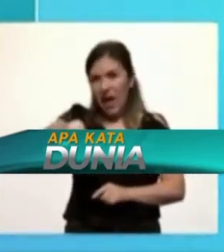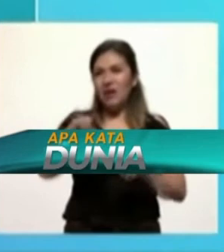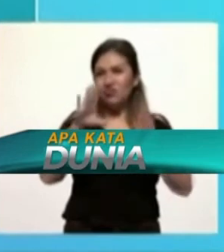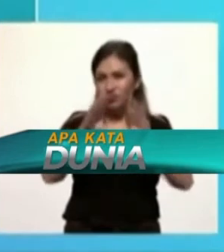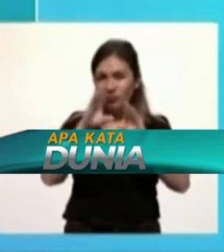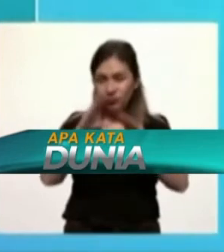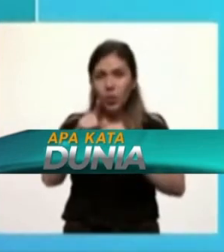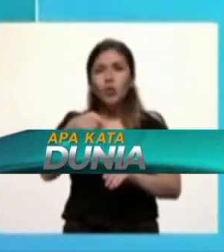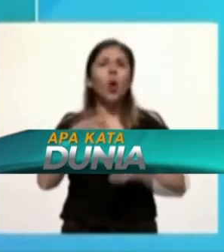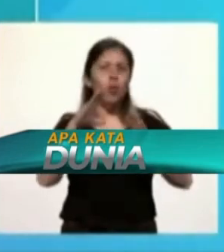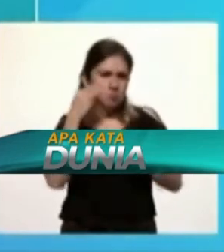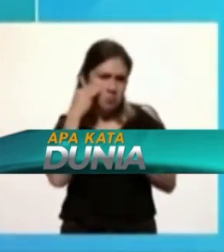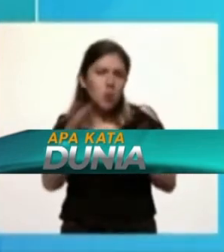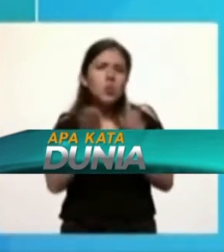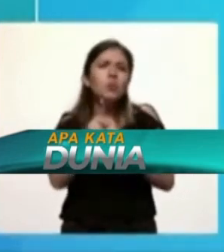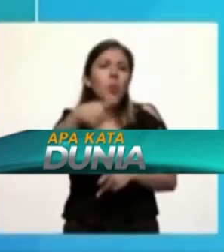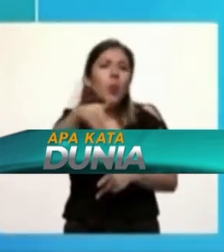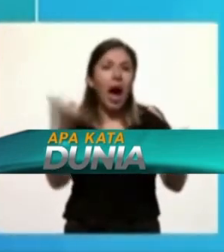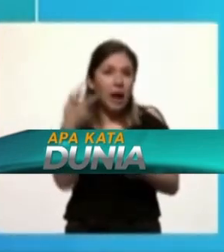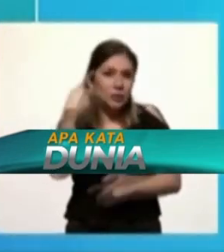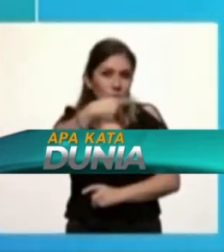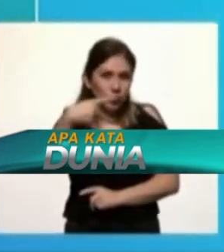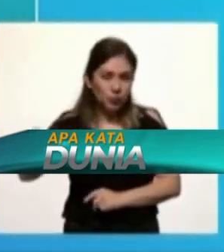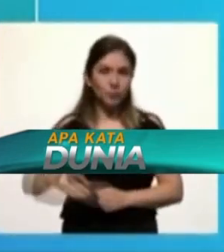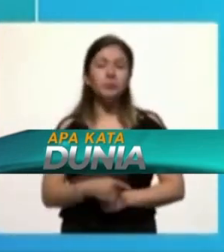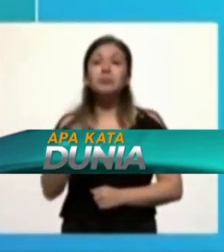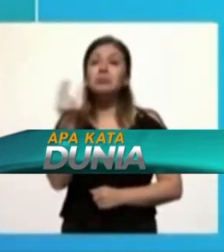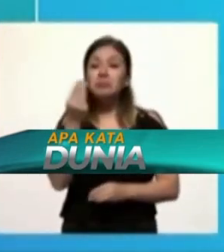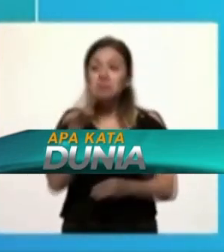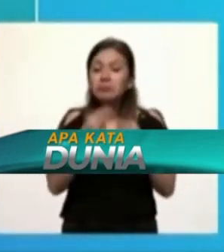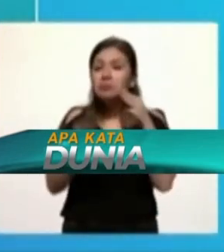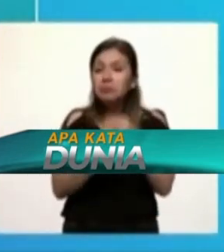Dari Meksiko, Kontributor Santara TV melaporkan.